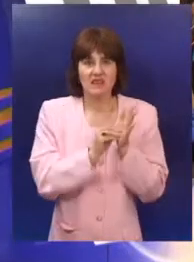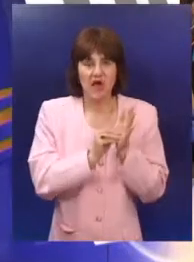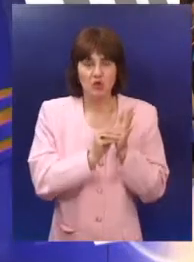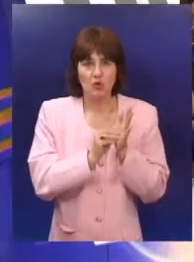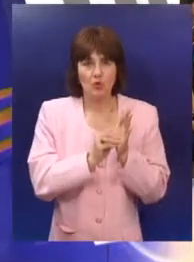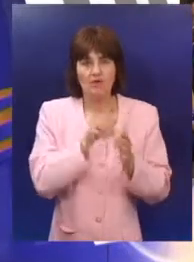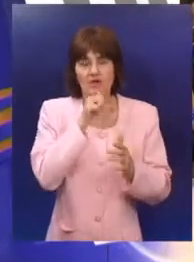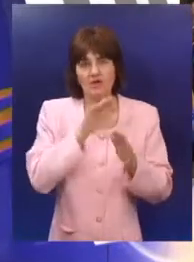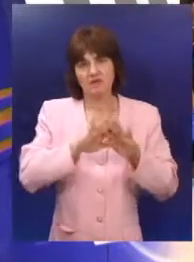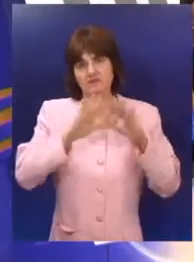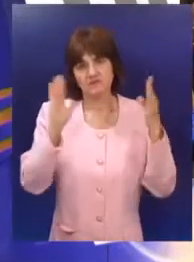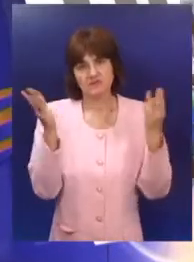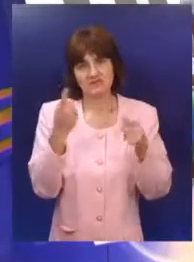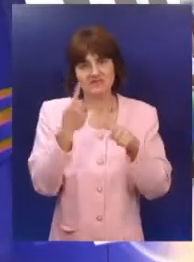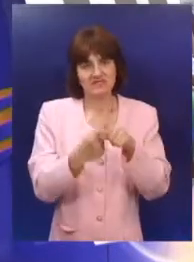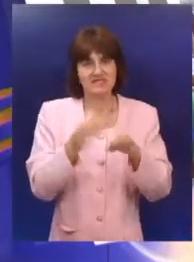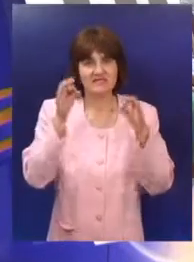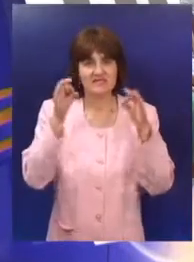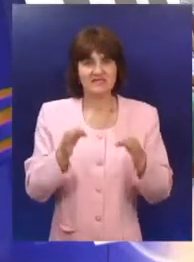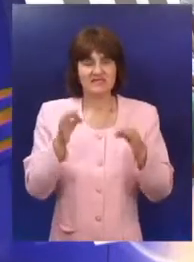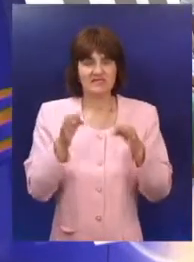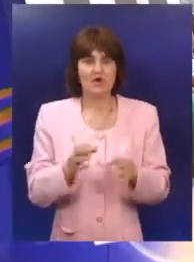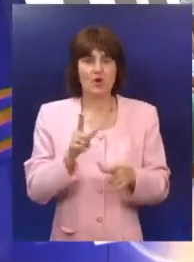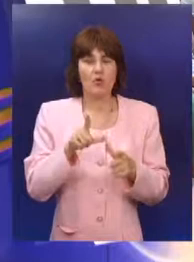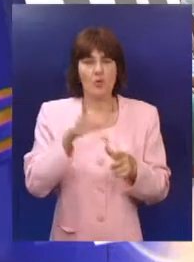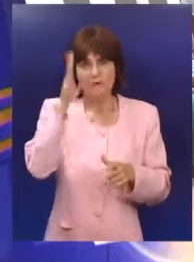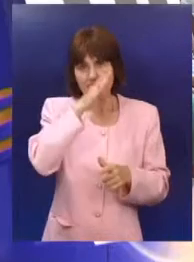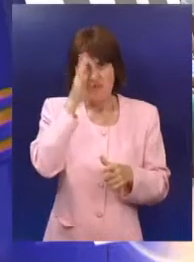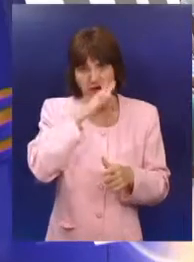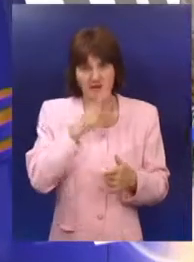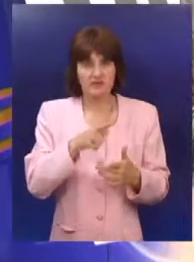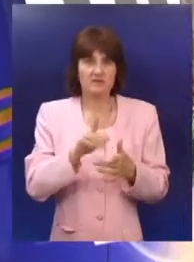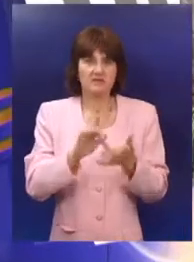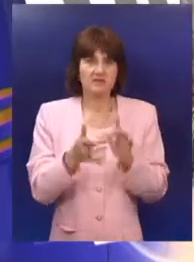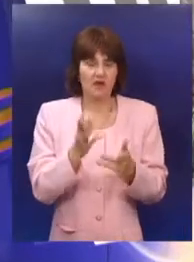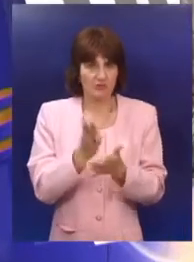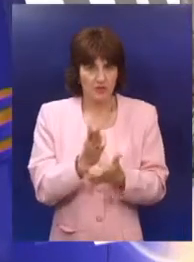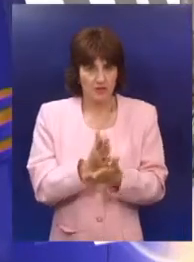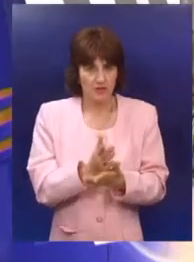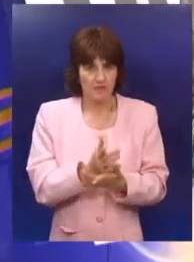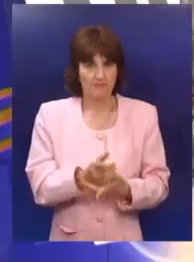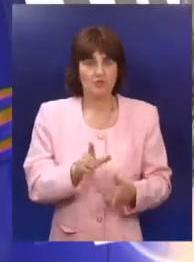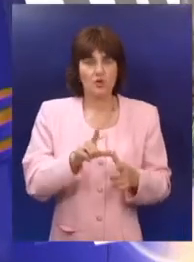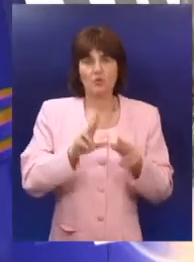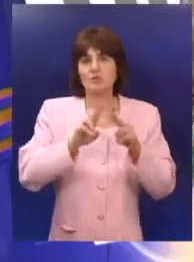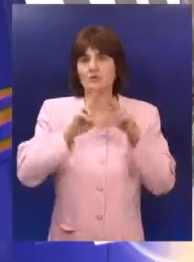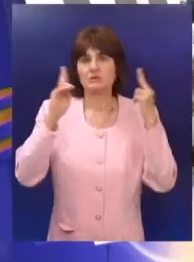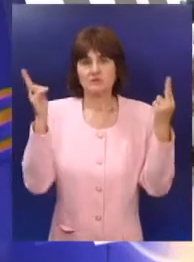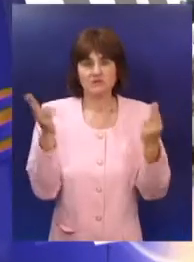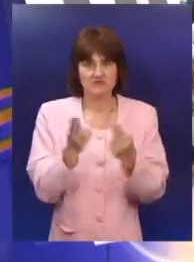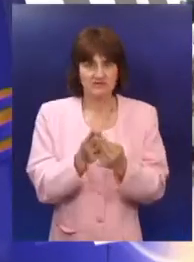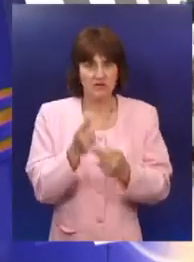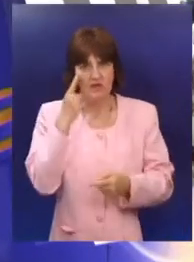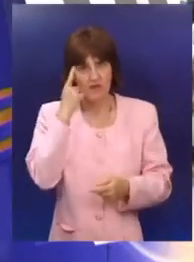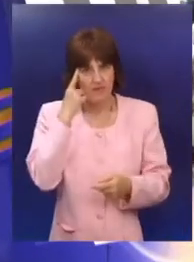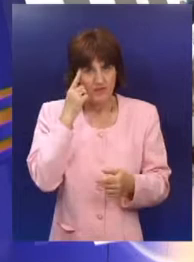vreme takmičenja su jedinstveni u celoj Evropi, svakog trećeg četvrtka u martu. U okviru takmičenja učenici u celom svetu u isto